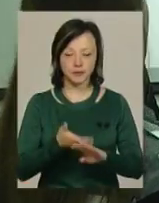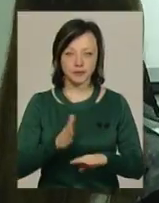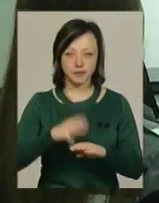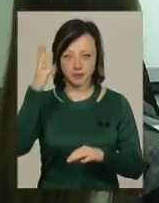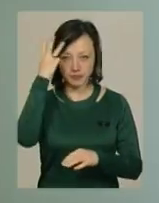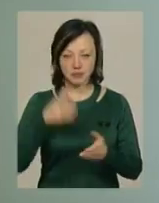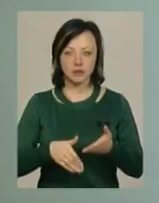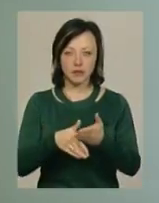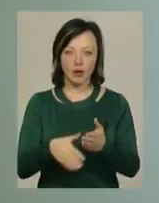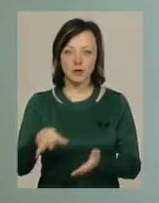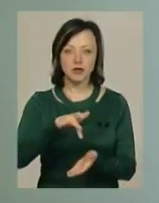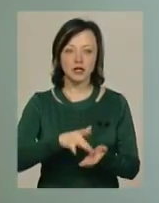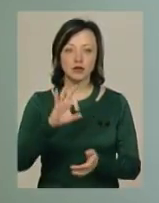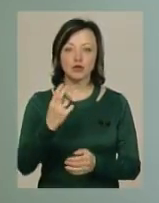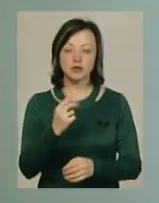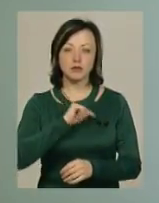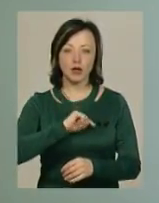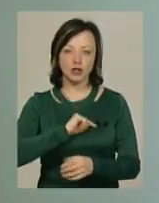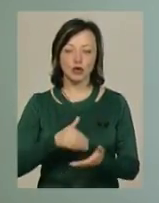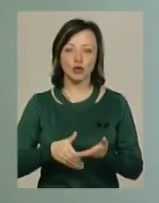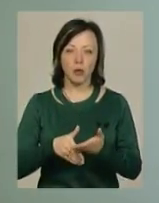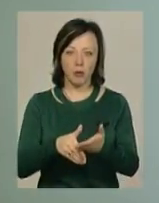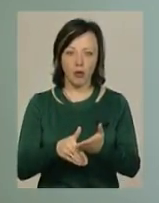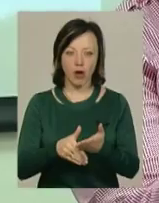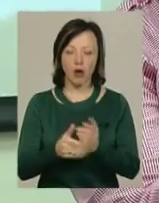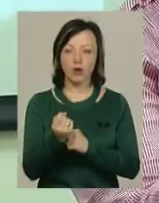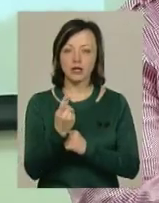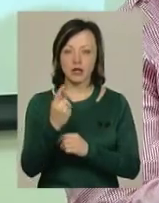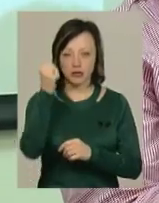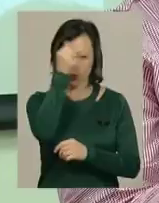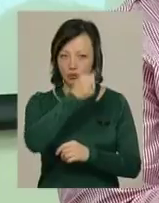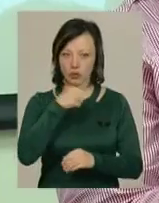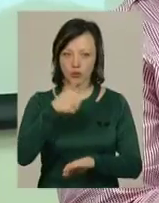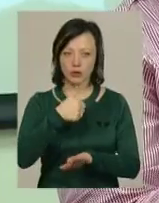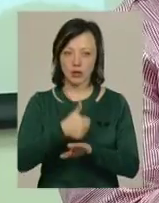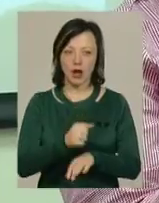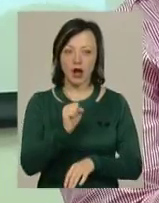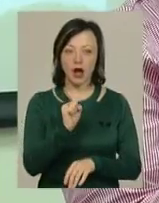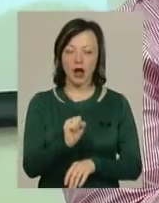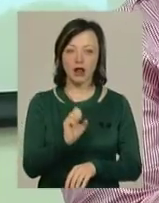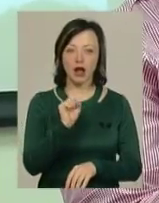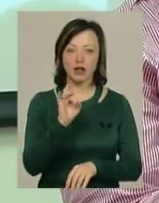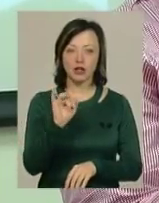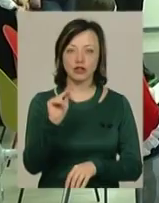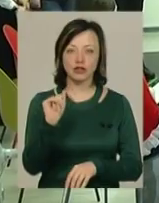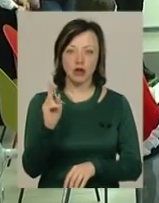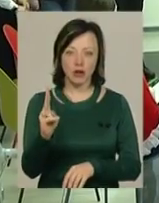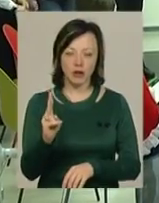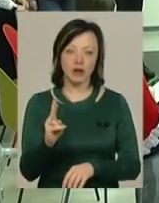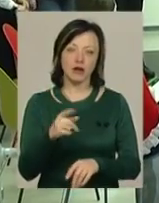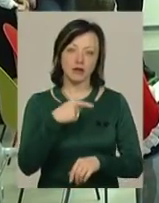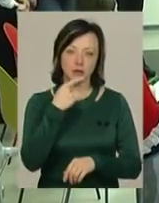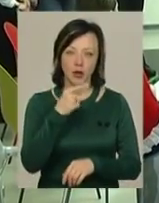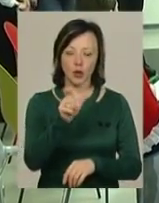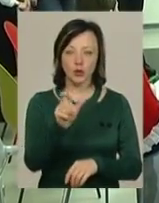Хмельницькому сприяють в обласному центрі соціально-психологічної допомоги. Майже 11 років його очолює Алла Андрійчак. Замість терміну «жертва» вона воліє